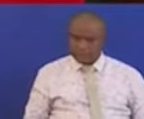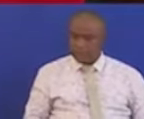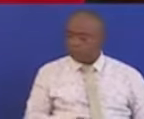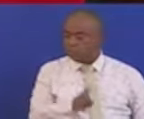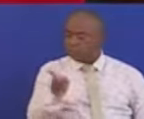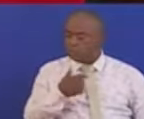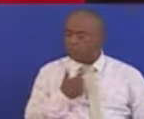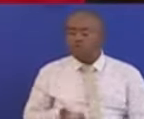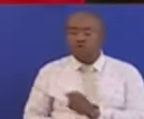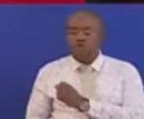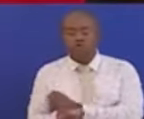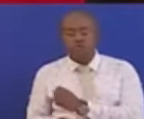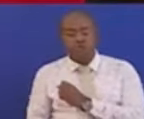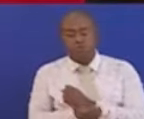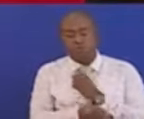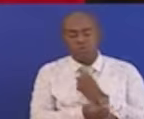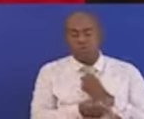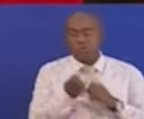ardhelia